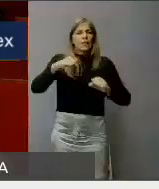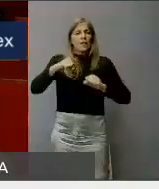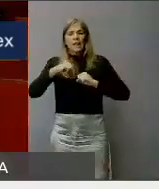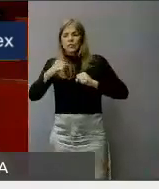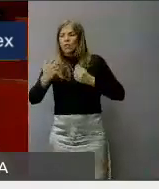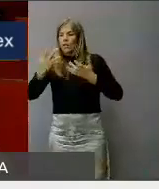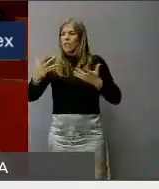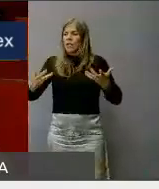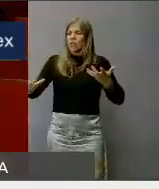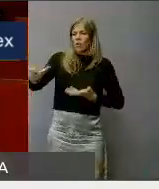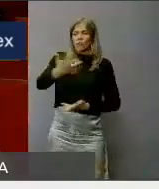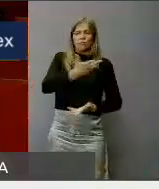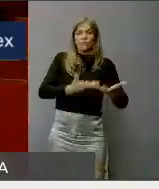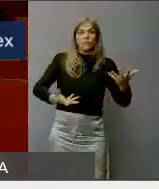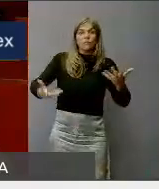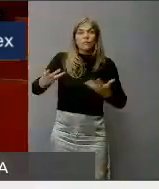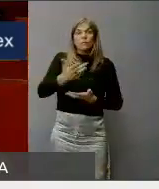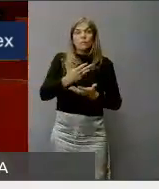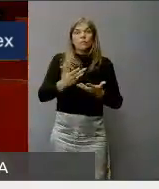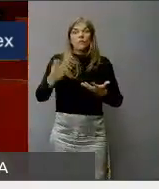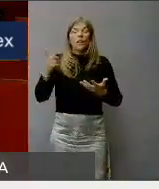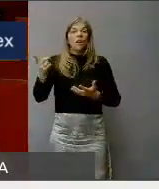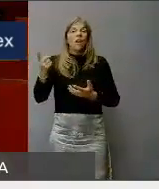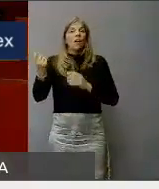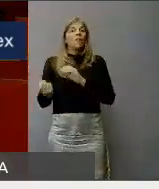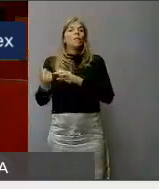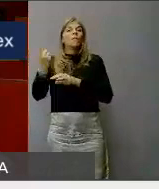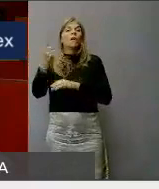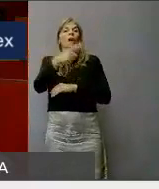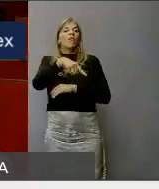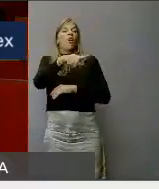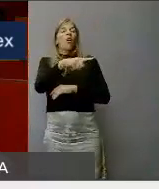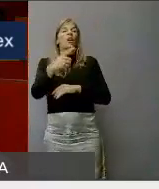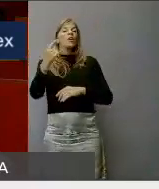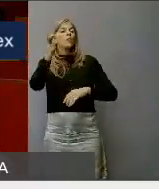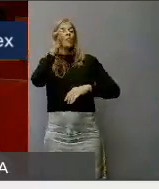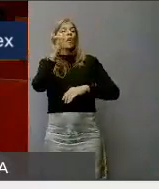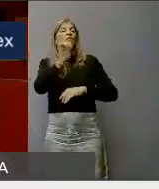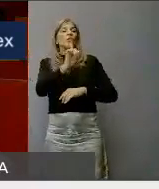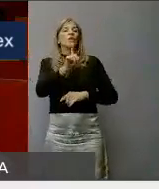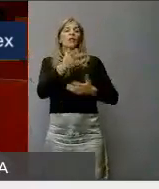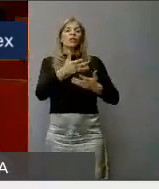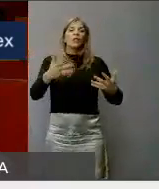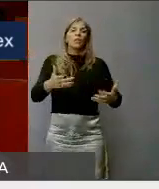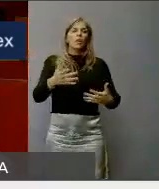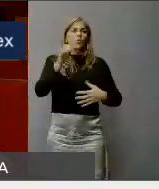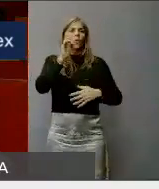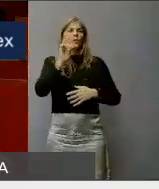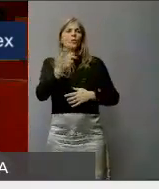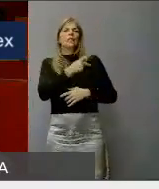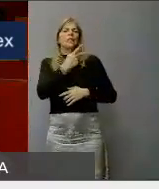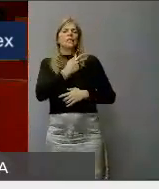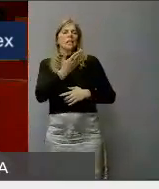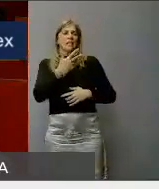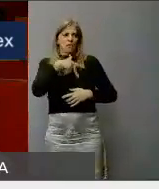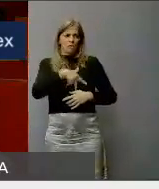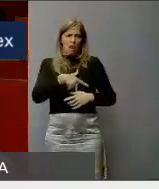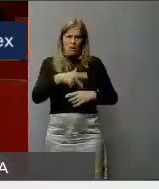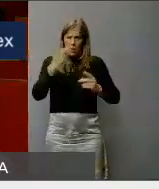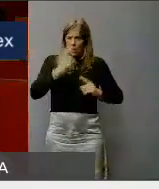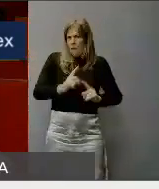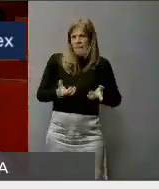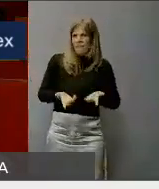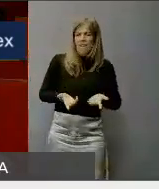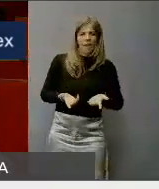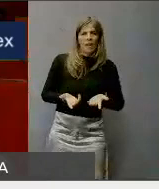tutti affermando che non è stato ascoltato il territorio non sto ascoltati gli astisti socialista aggiunto non è vero non è assolutamente vero